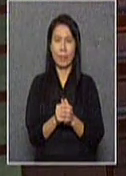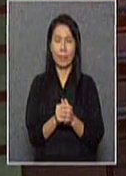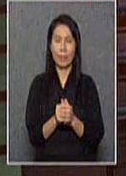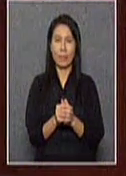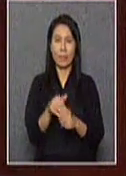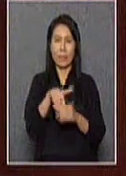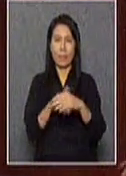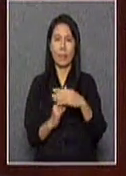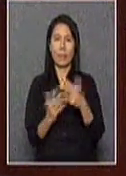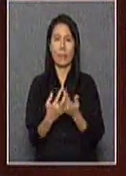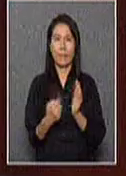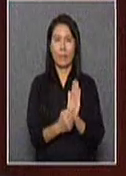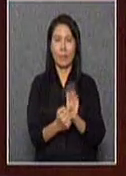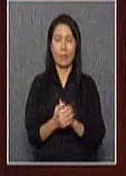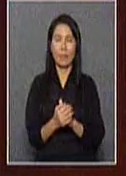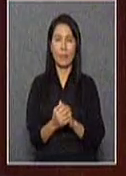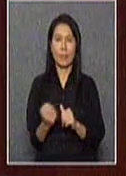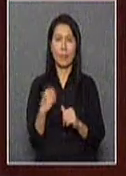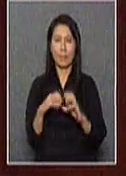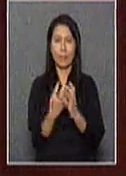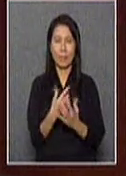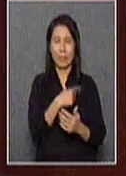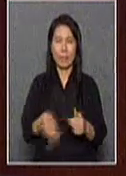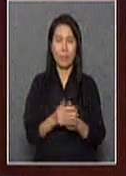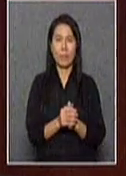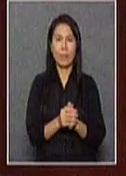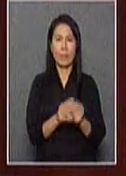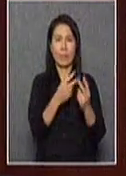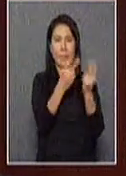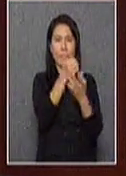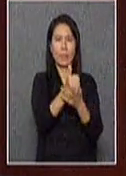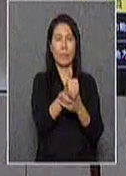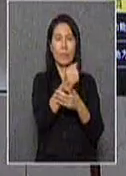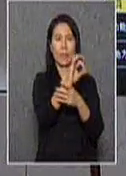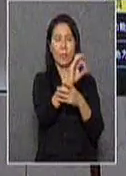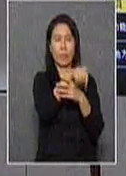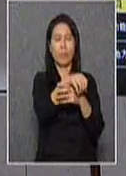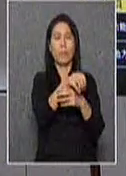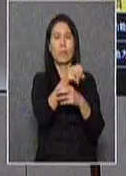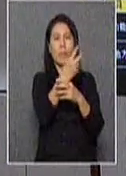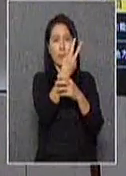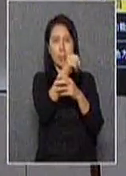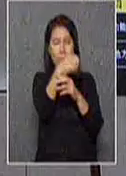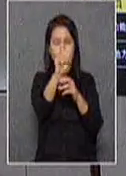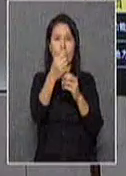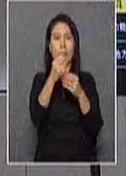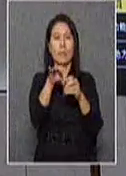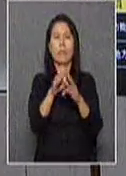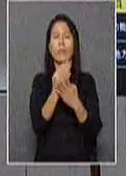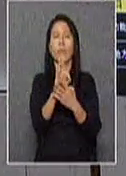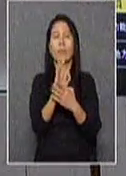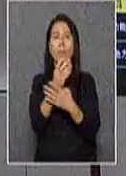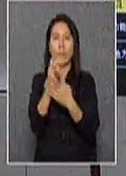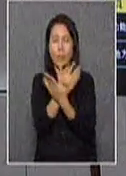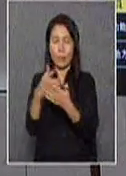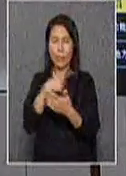停止表決顯示結果。功能團體選舉產生的議員，22位出席，冇人贊成，20位反對，冇人棄權。分區直接選舉